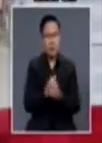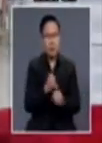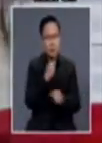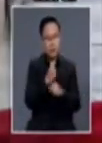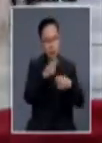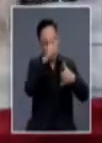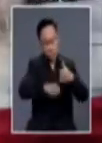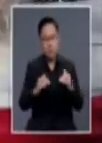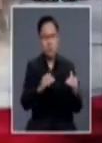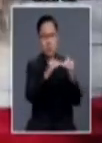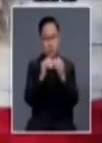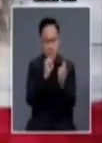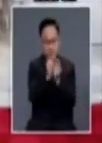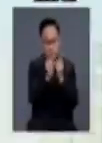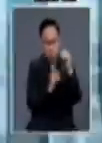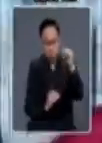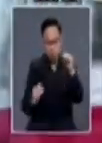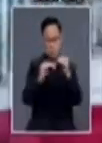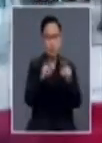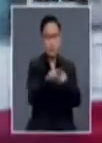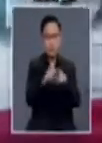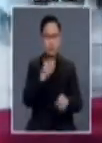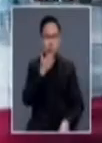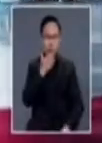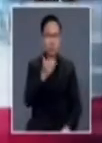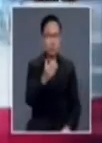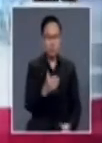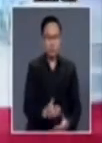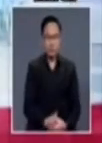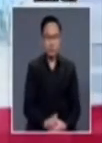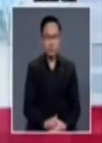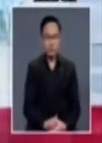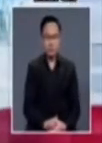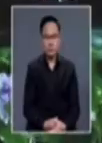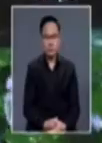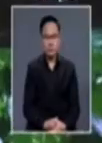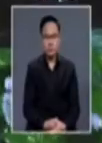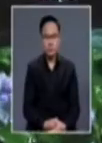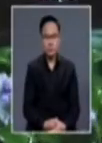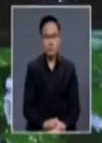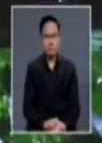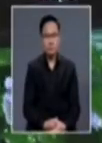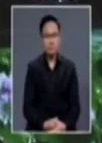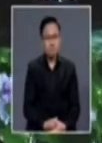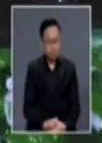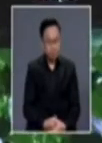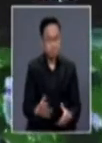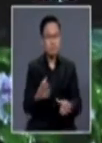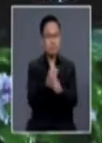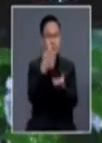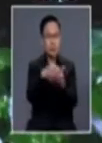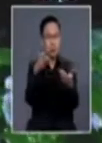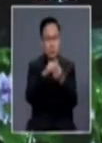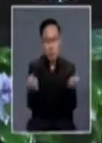าชนทุกคนและสังคมทุกระดับอย่างยั่งยืนต่อไป คุณผู้ชมคุณผู้ฟังครับภัยพิบัติที่เกิด